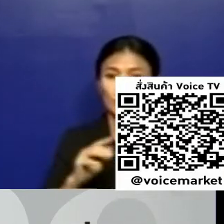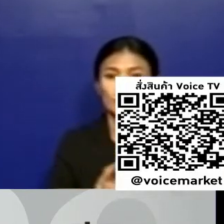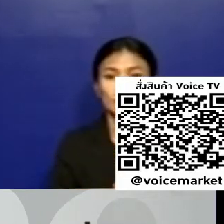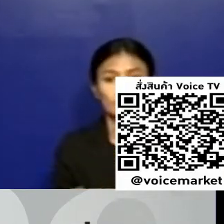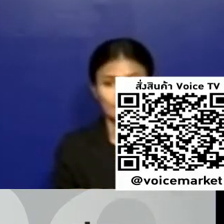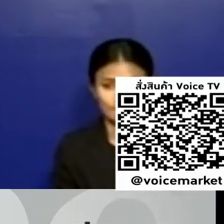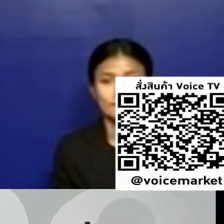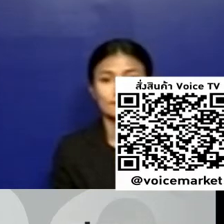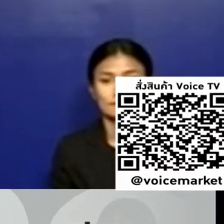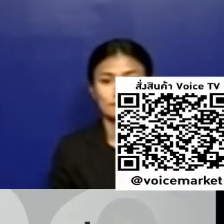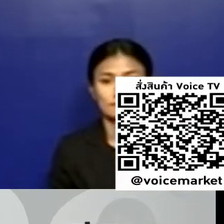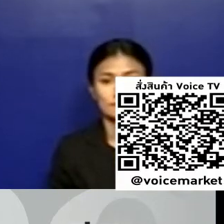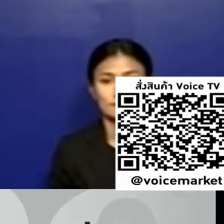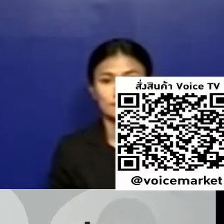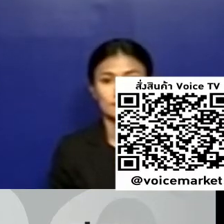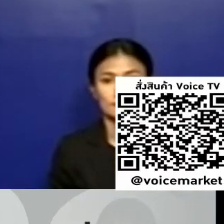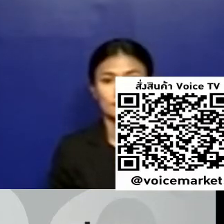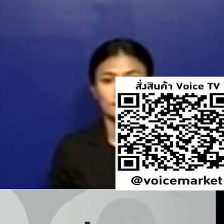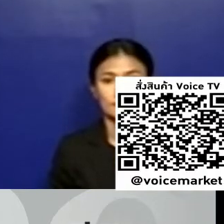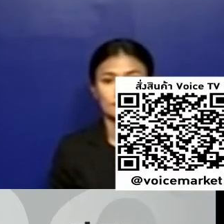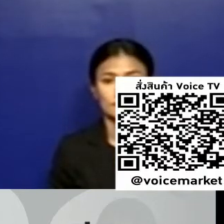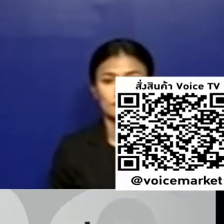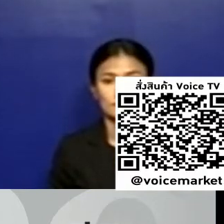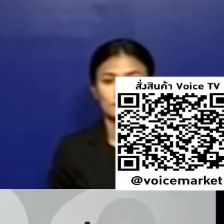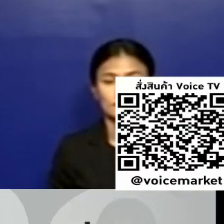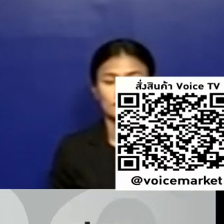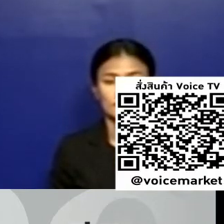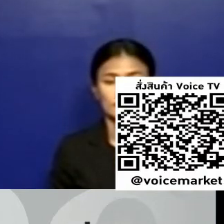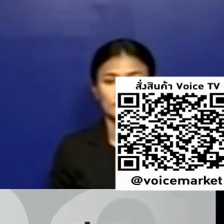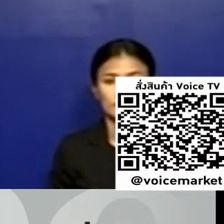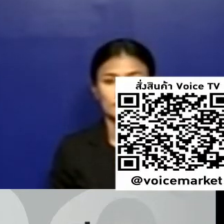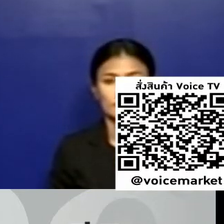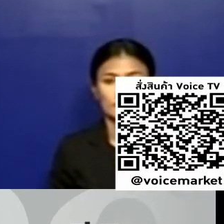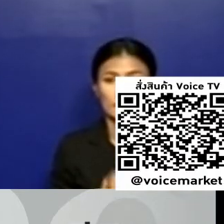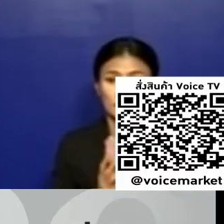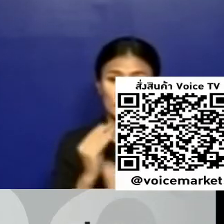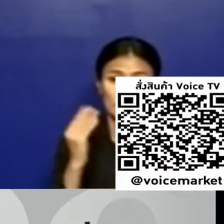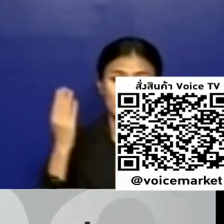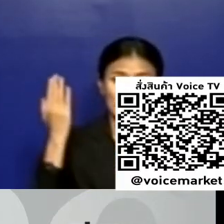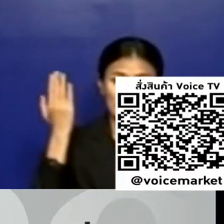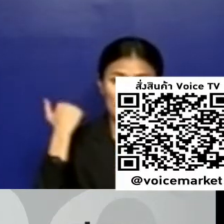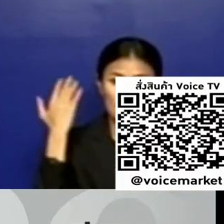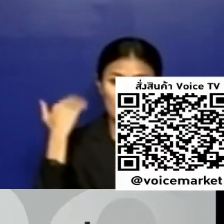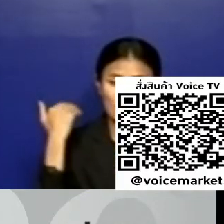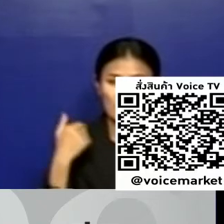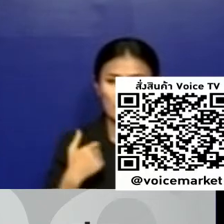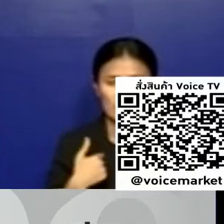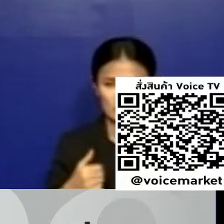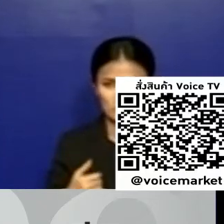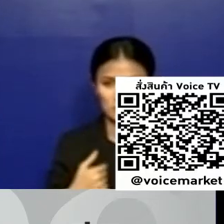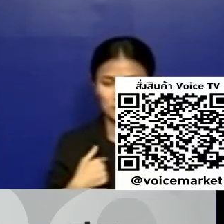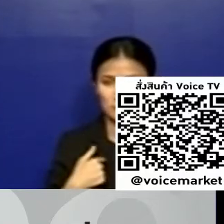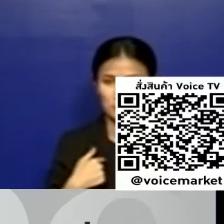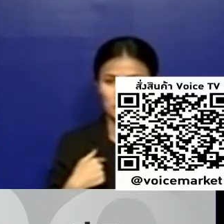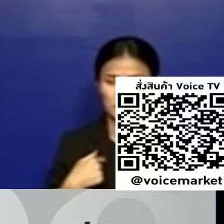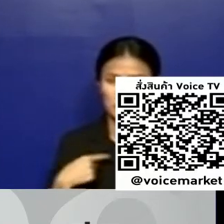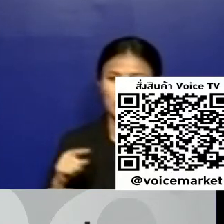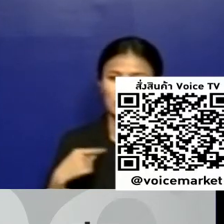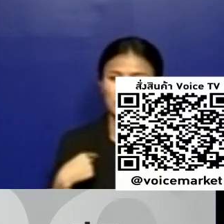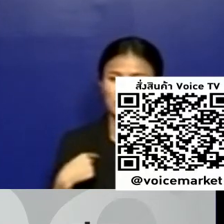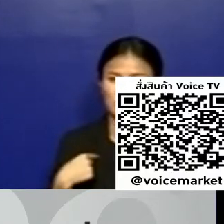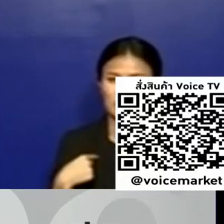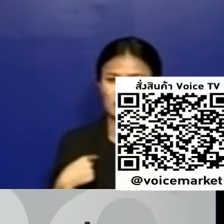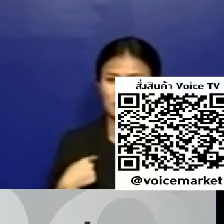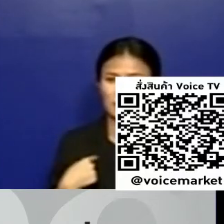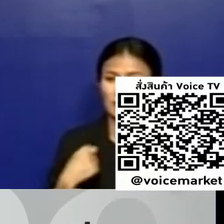ตนตามมาตรา33เนี่ยนายกสั่งการให้พิจารณาหาแนวทางช่วยเหลือเป็นกรณีพิเศษส่วนคนที่ไม่มีสมาร์ทโฟนได้ร่วมกับกระทรวง